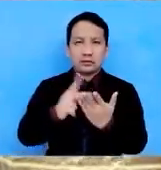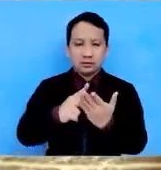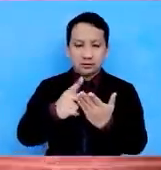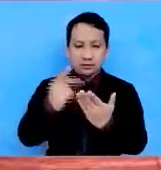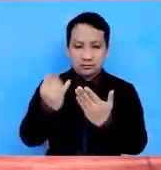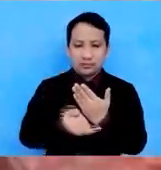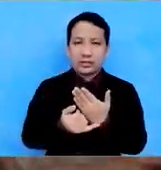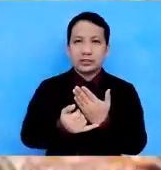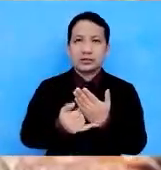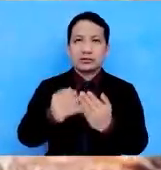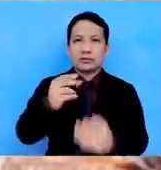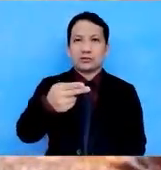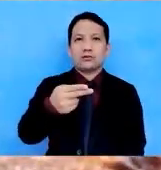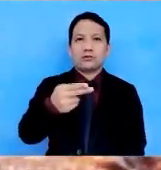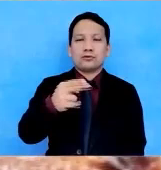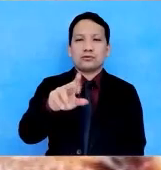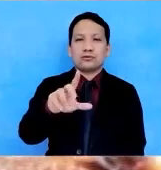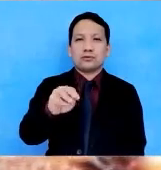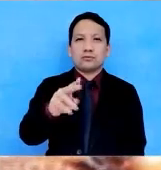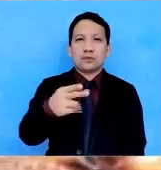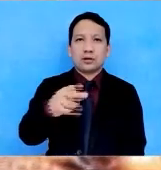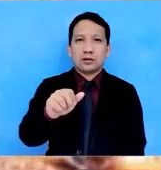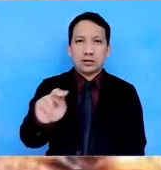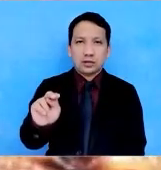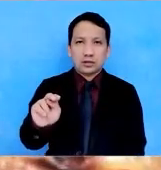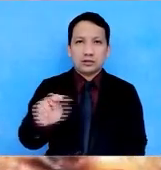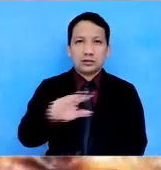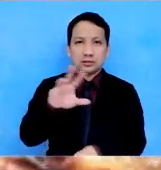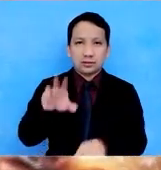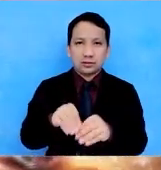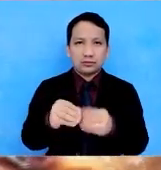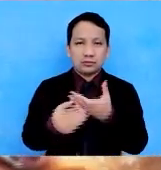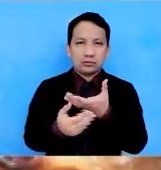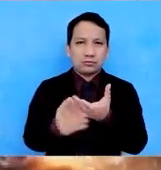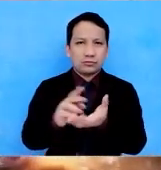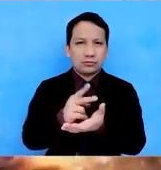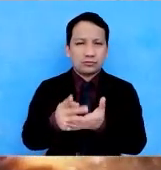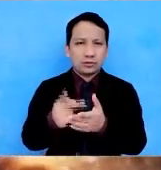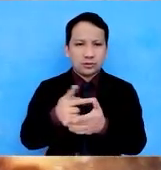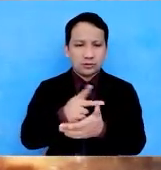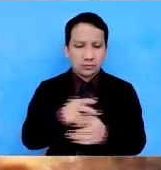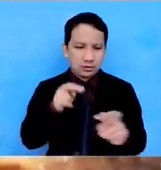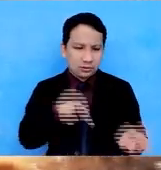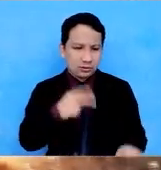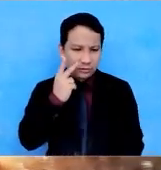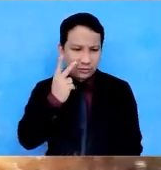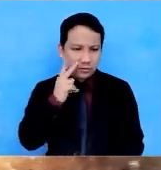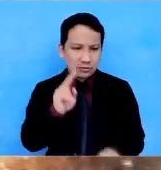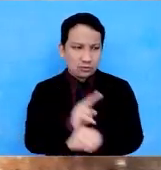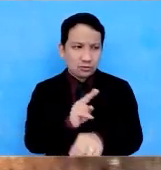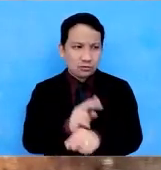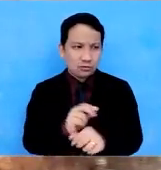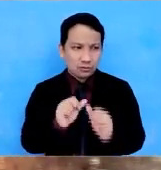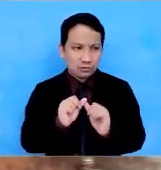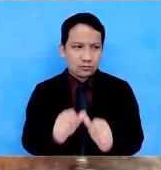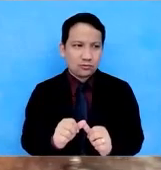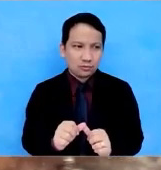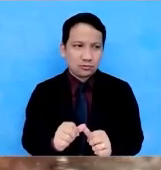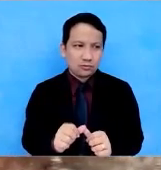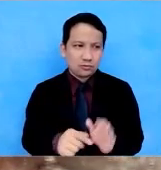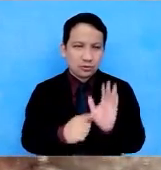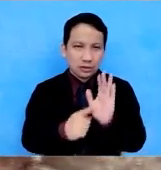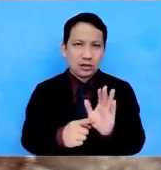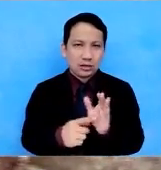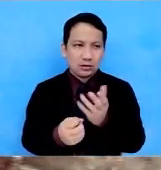Hulmahan. Sa isa sa mga community kitchens namin, nakita namin na ginagamit itong panggatong.